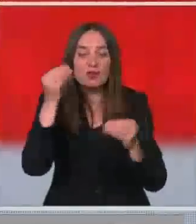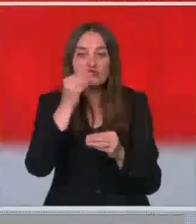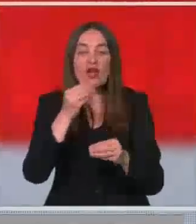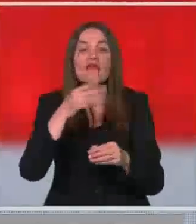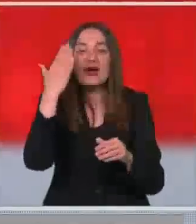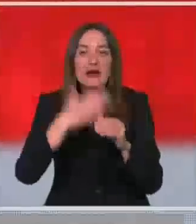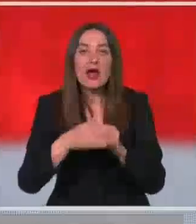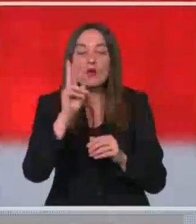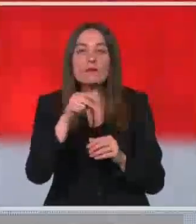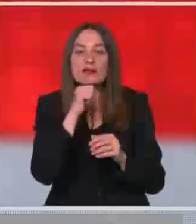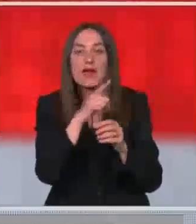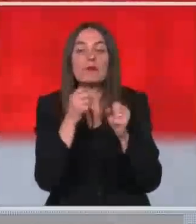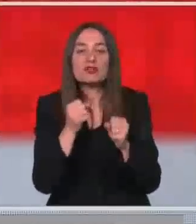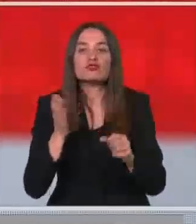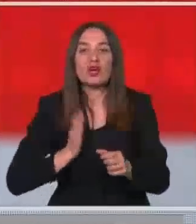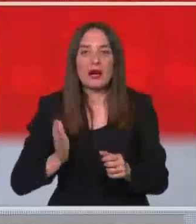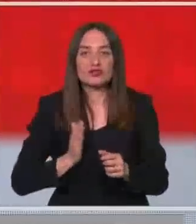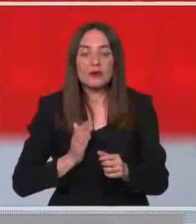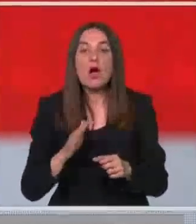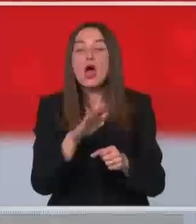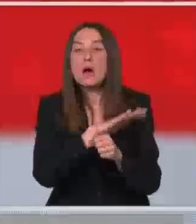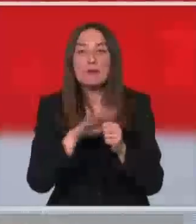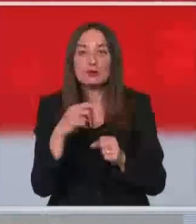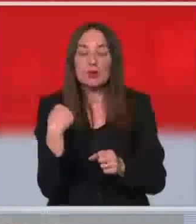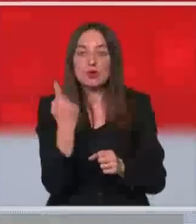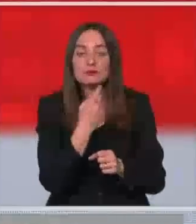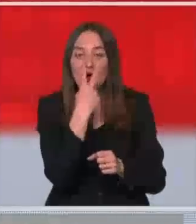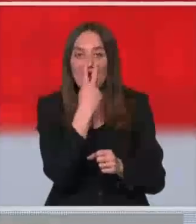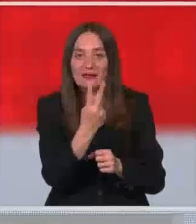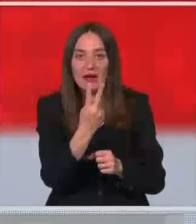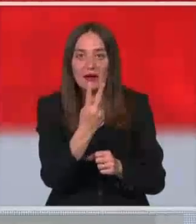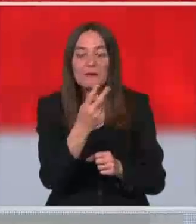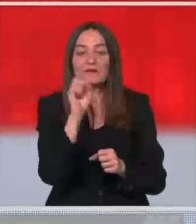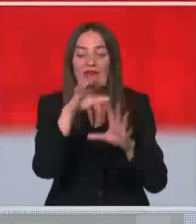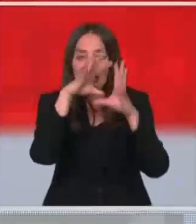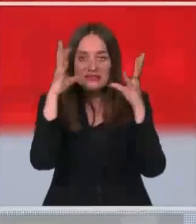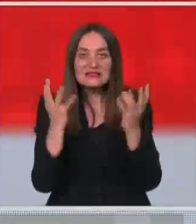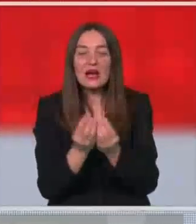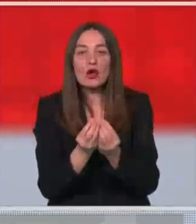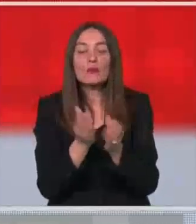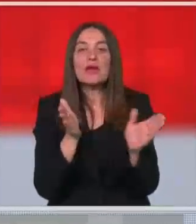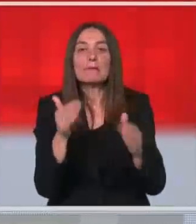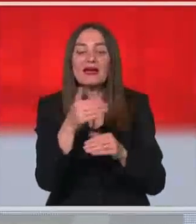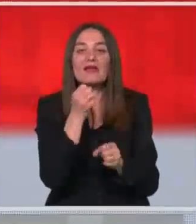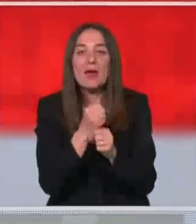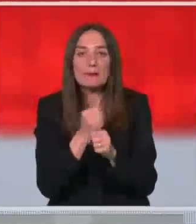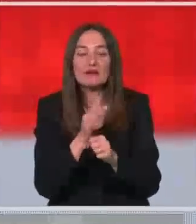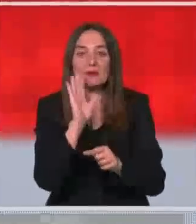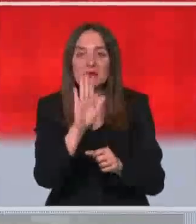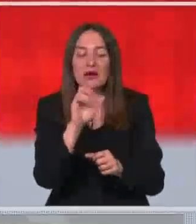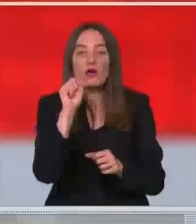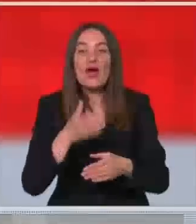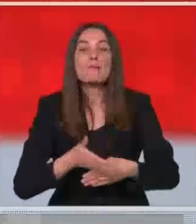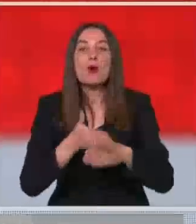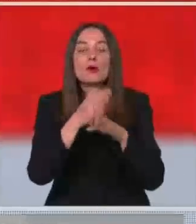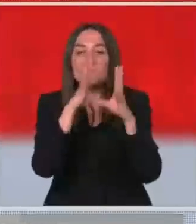imate na kraju onu podršku građanima. Dakle, potpuno smo gledali da celokupan paket napravimo tako da